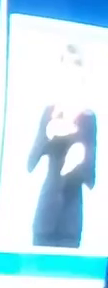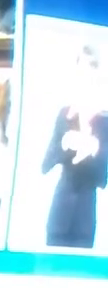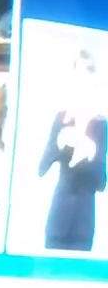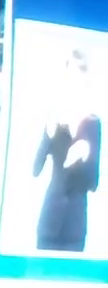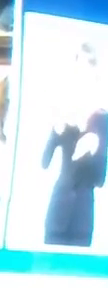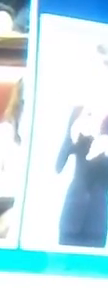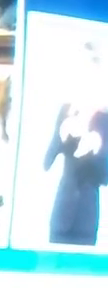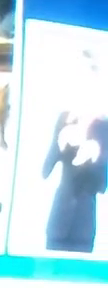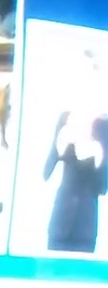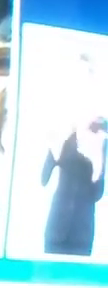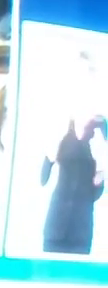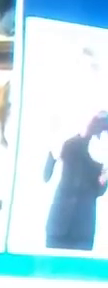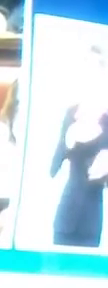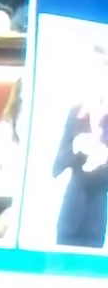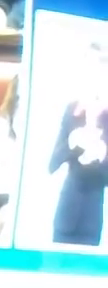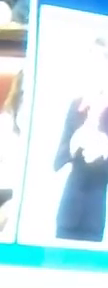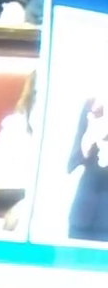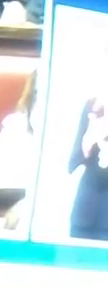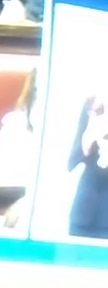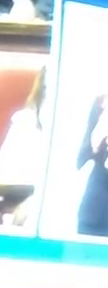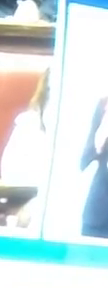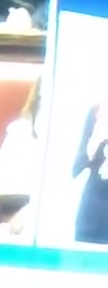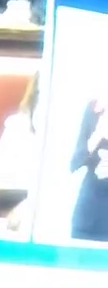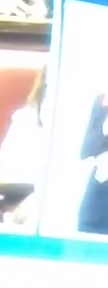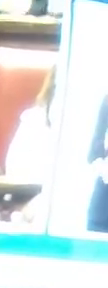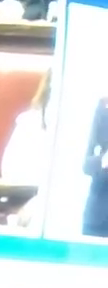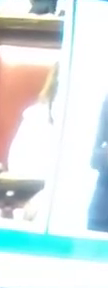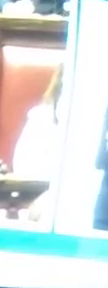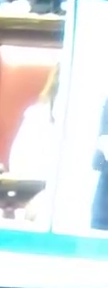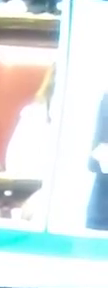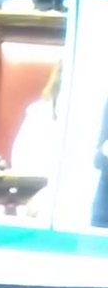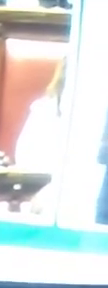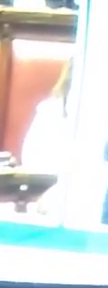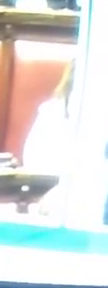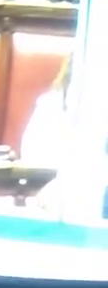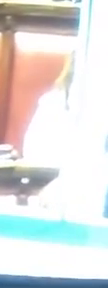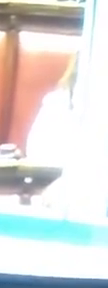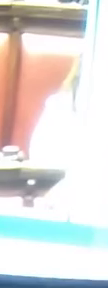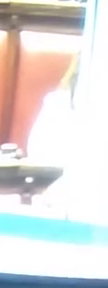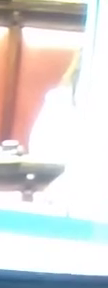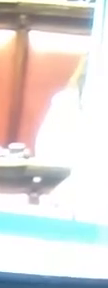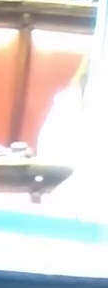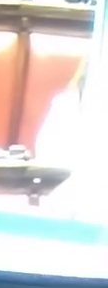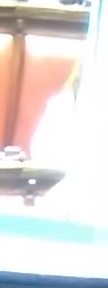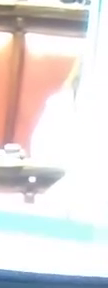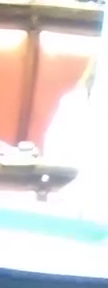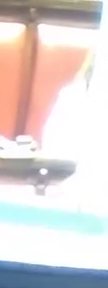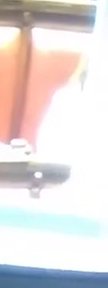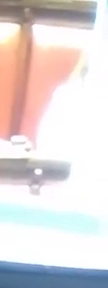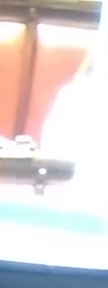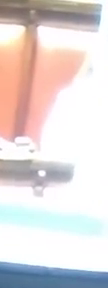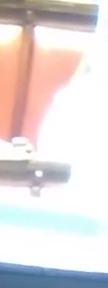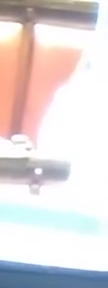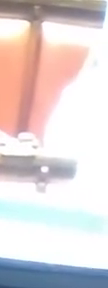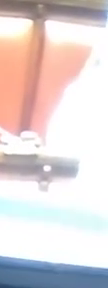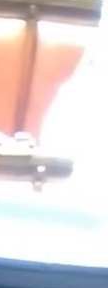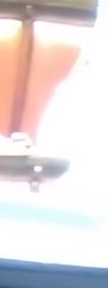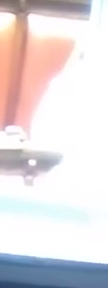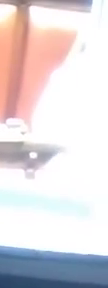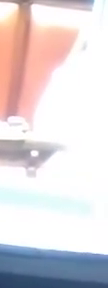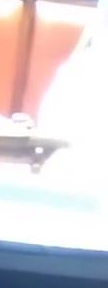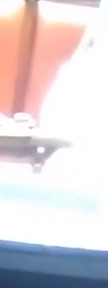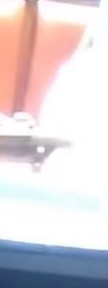sufficiente per rappresentare i cittadini, lo ha diminuito come da programma di Cioselli per poi attuare tutti gli altri punti del programma di Cioselli,